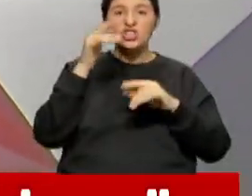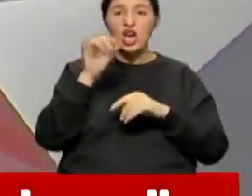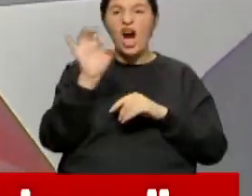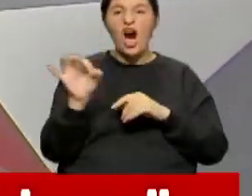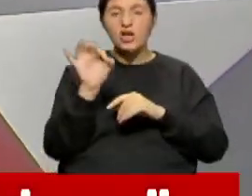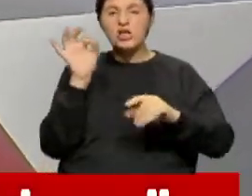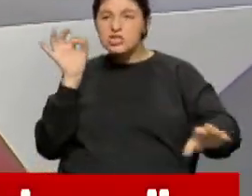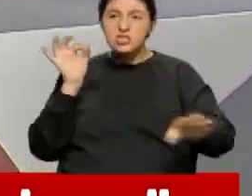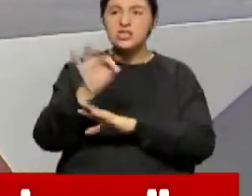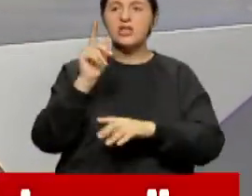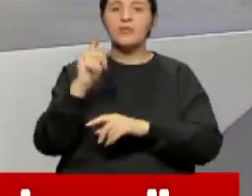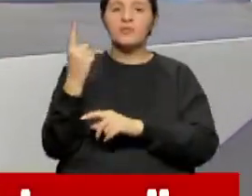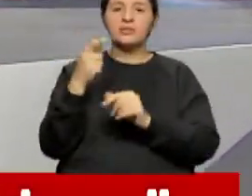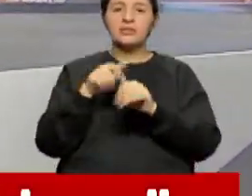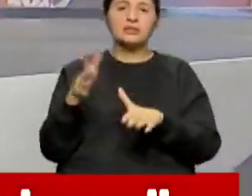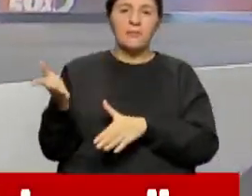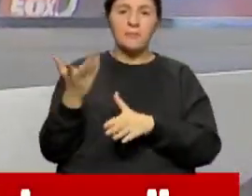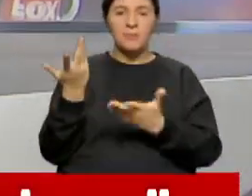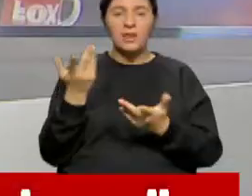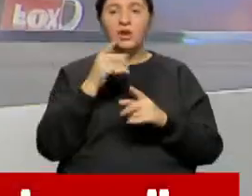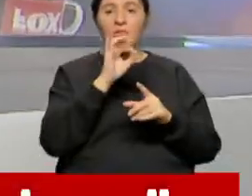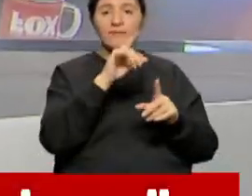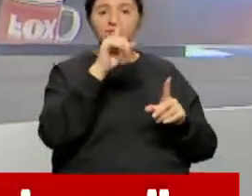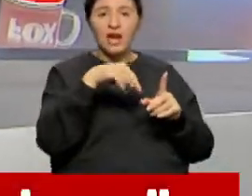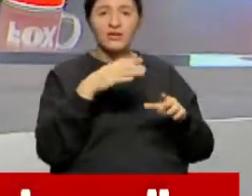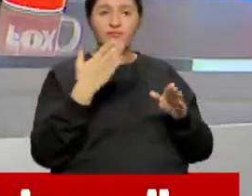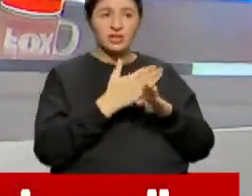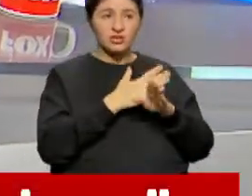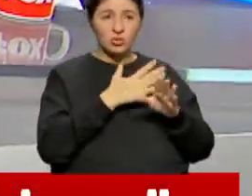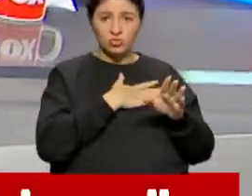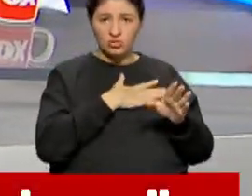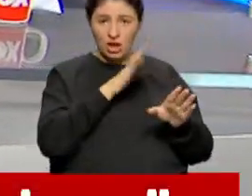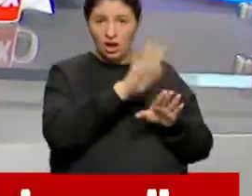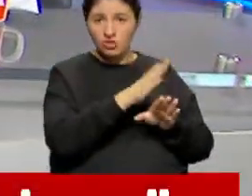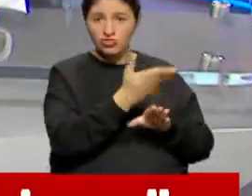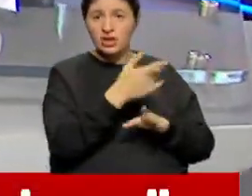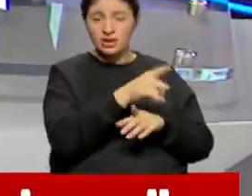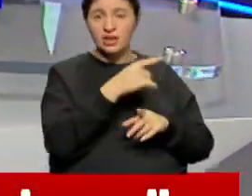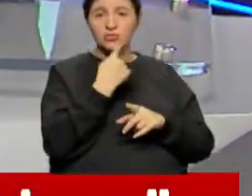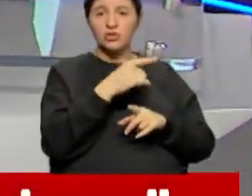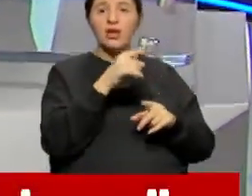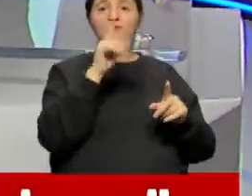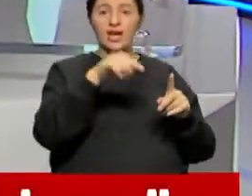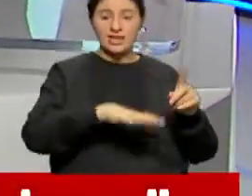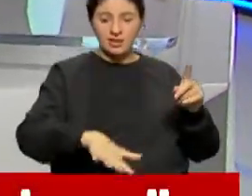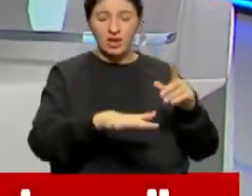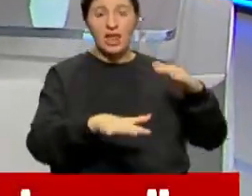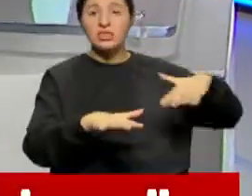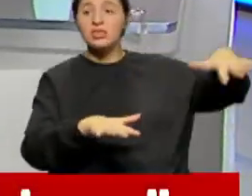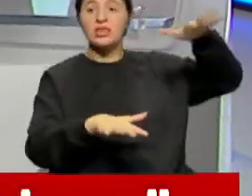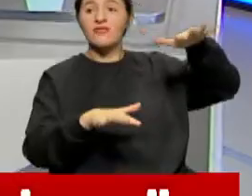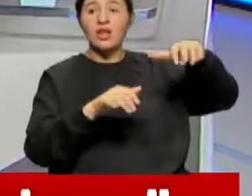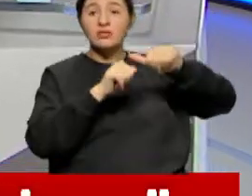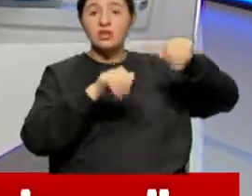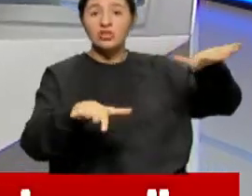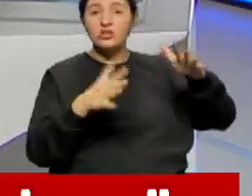Yani sürekli bu vergi vatandaşın üzerinde mi olacak senin de bir sözün var vergiyi tabanımı yayacağız tavana mı yayacağız